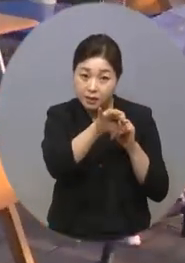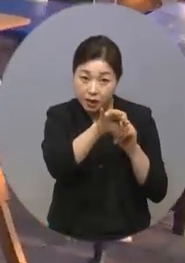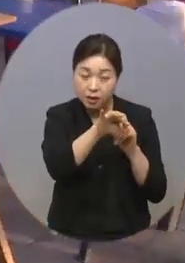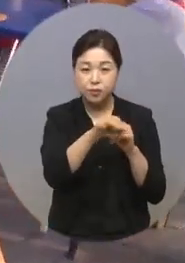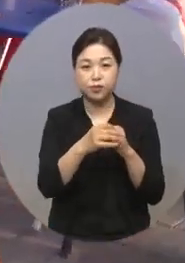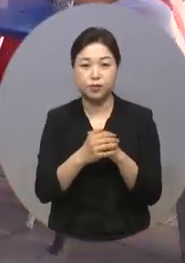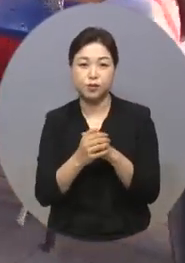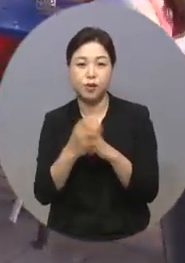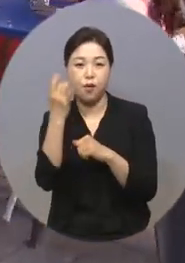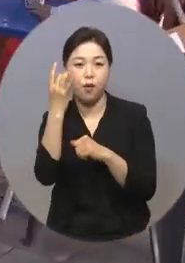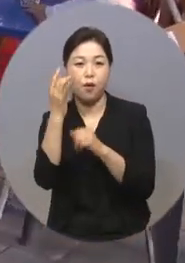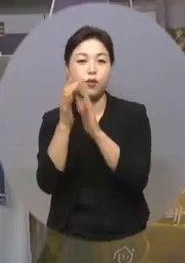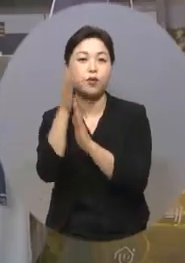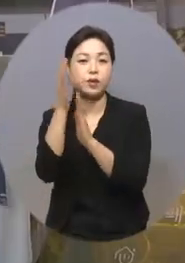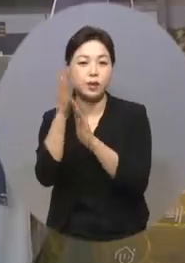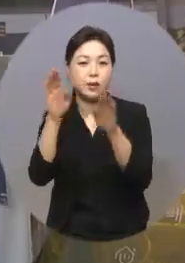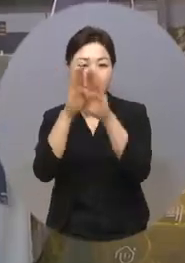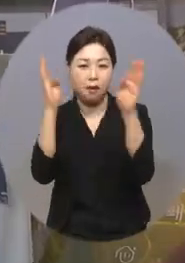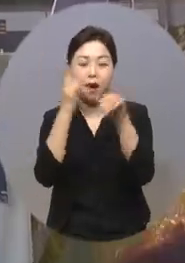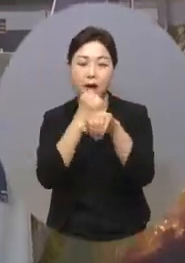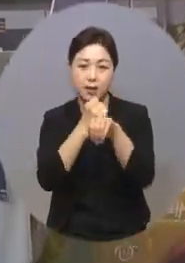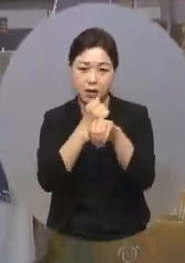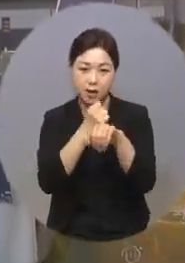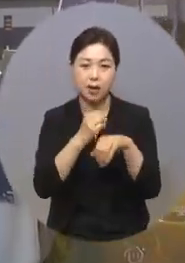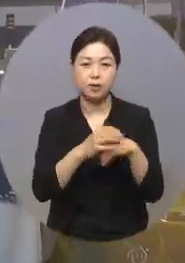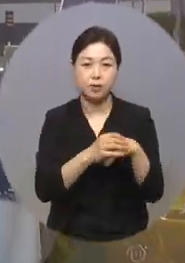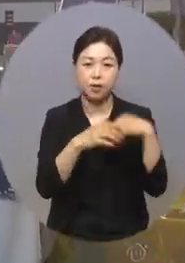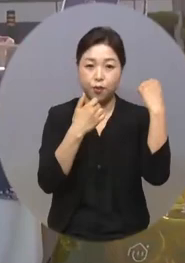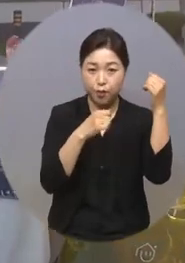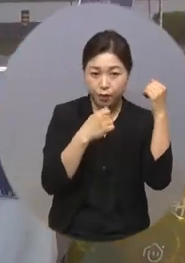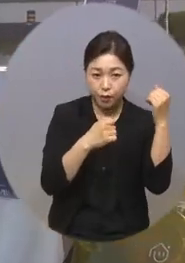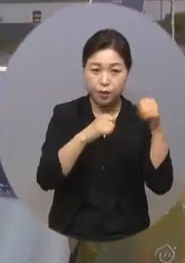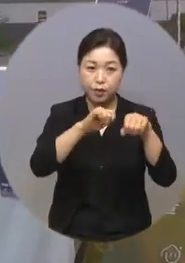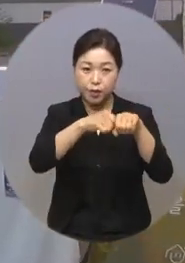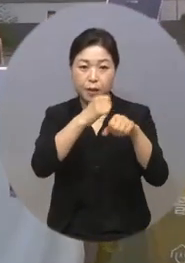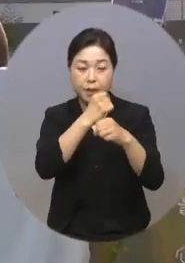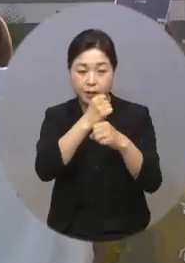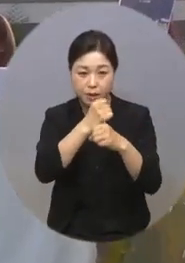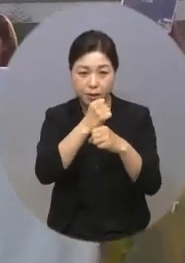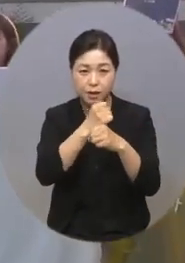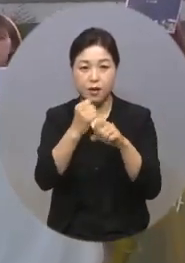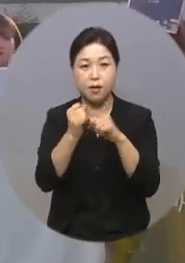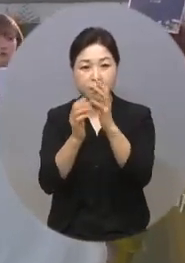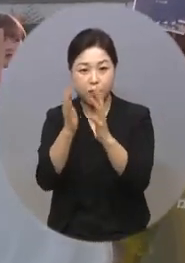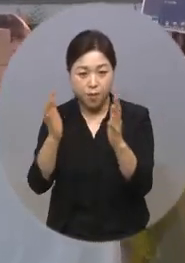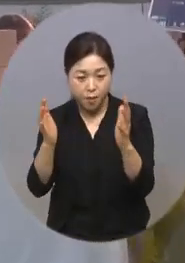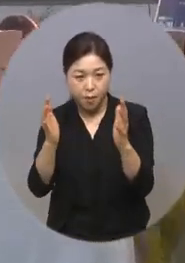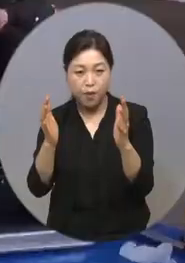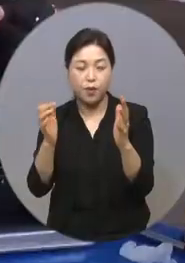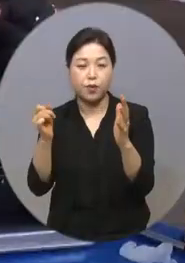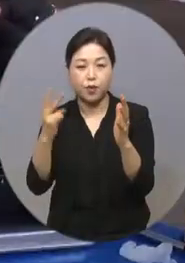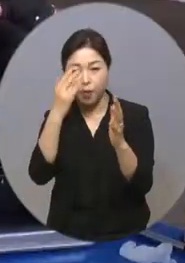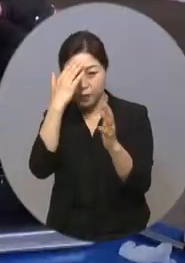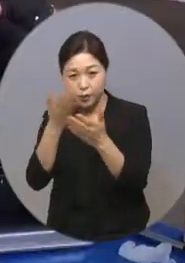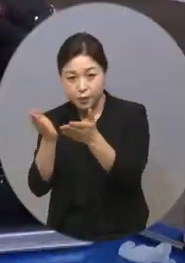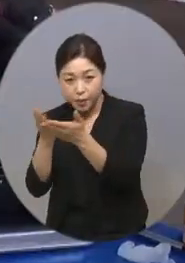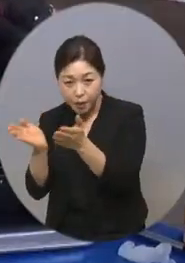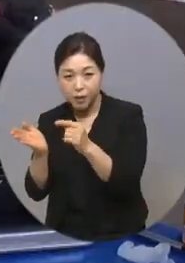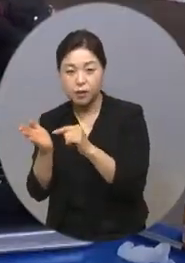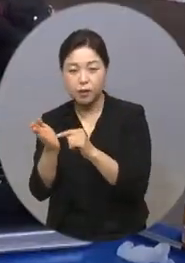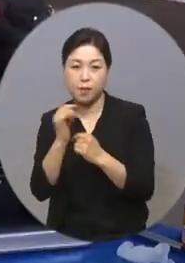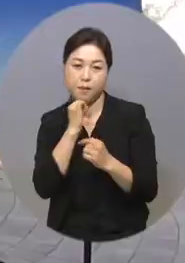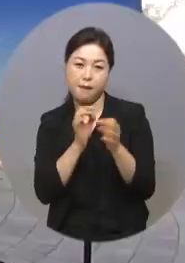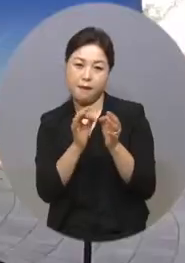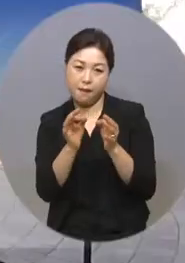어울림 예술단의 공연과 열쇠고리 만들기 허브 모종 판매 무료 많은 등 클리 마켓을 여러 11 시간도 함께 바른